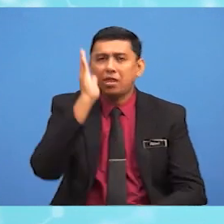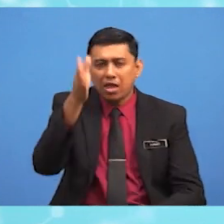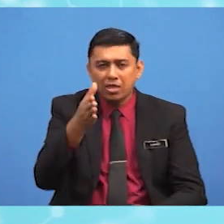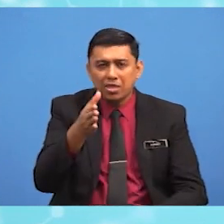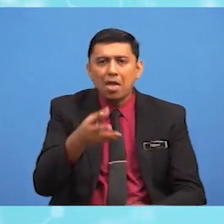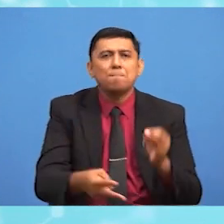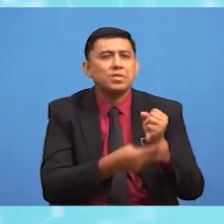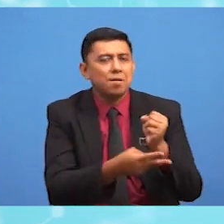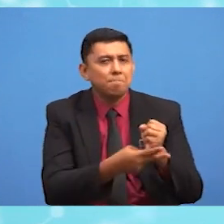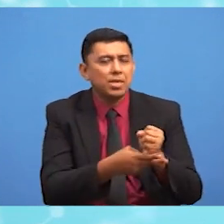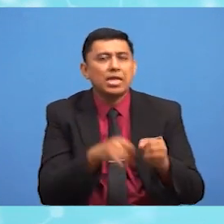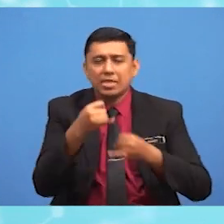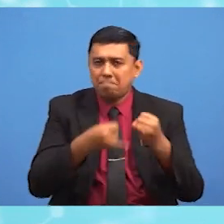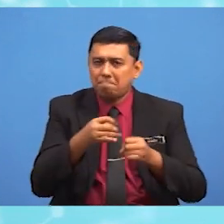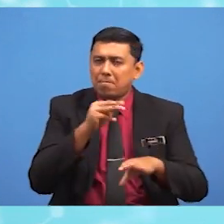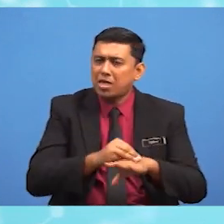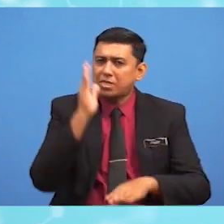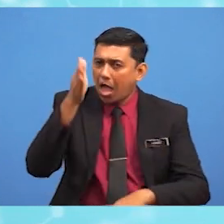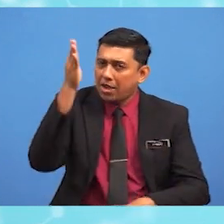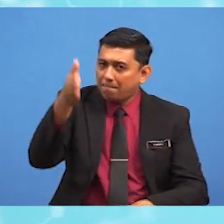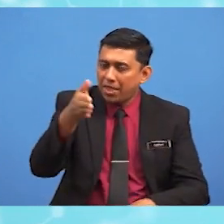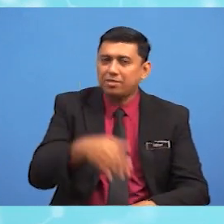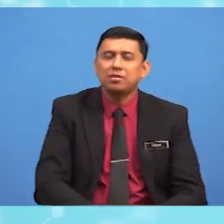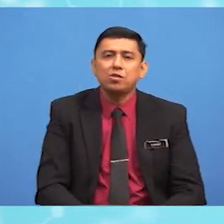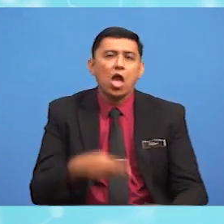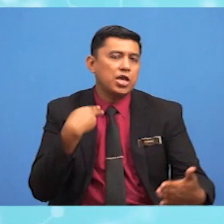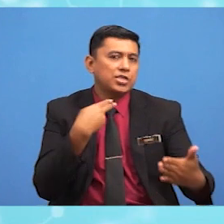akan menjamin kejayaan pada masa hadapan.